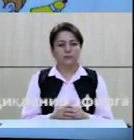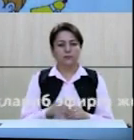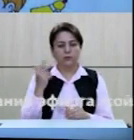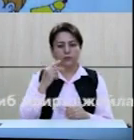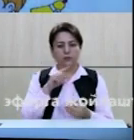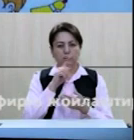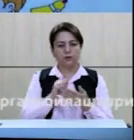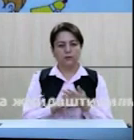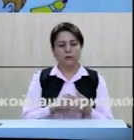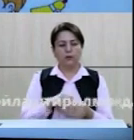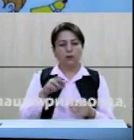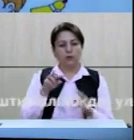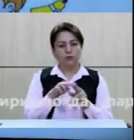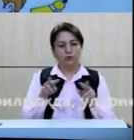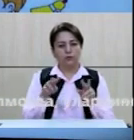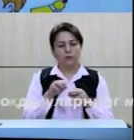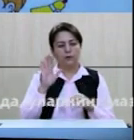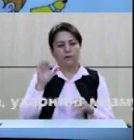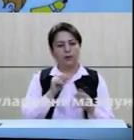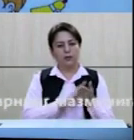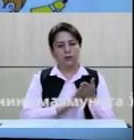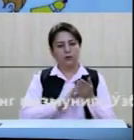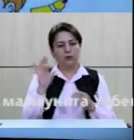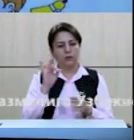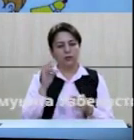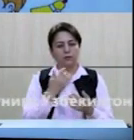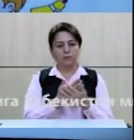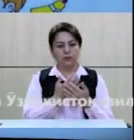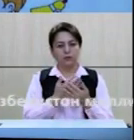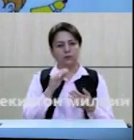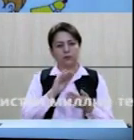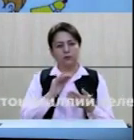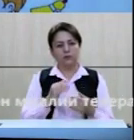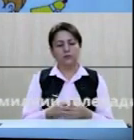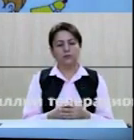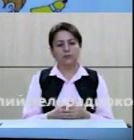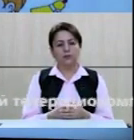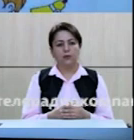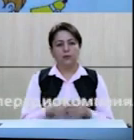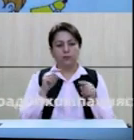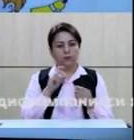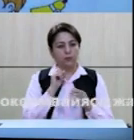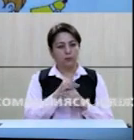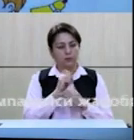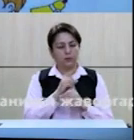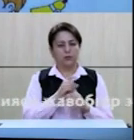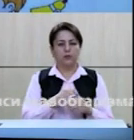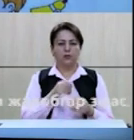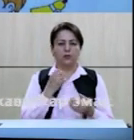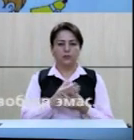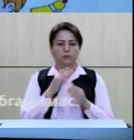Uchinchi savol, juft va takroriy ravishlarga misollar keltiring. Demak, bu topshiriq ekan aziz